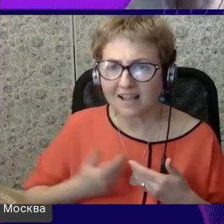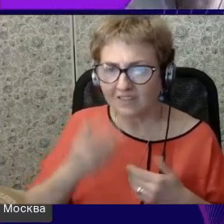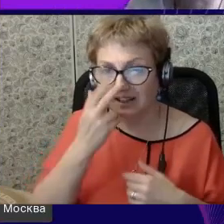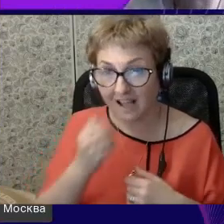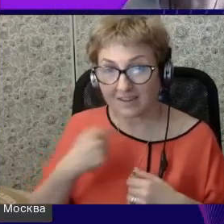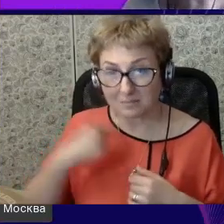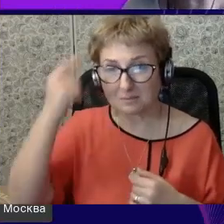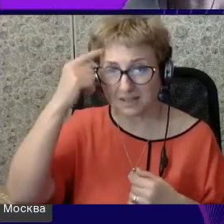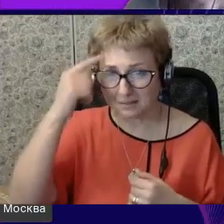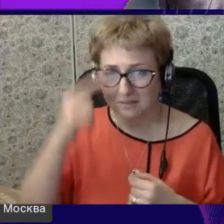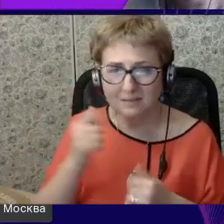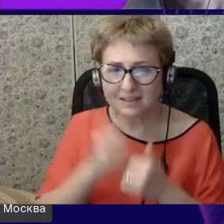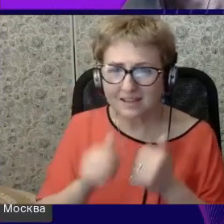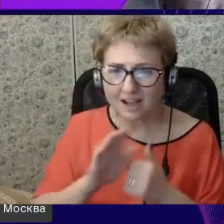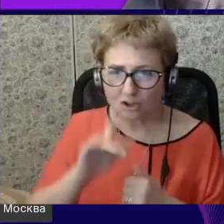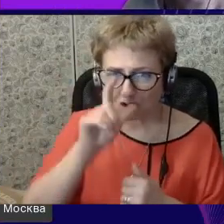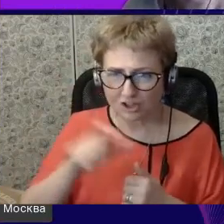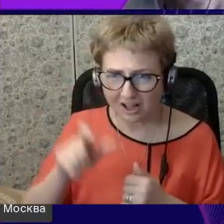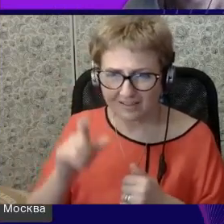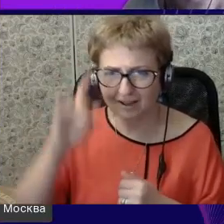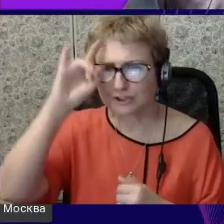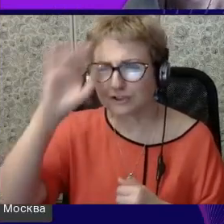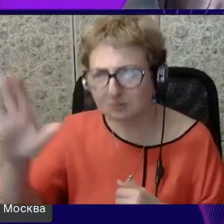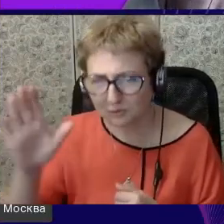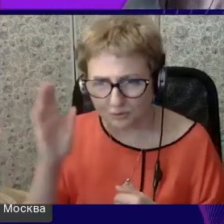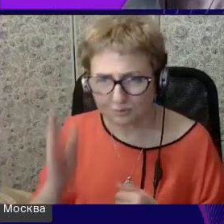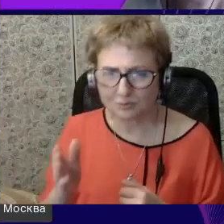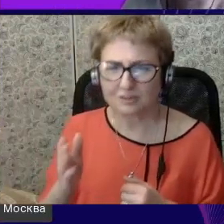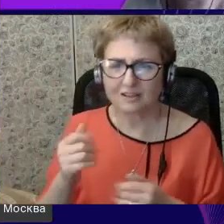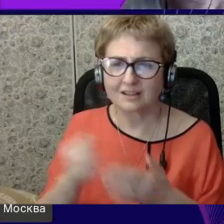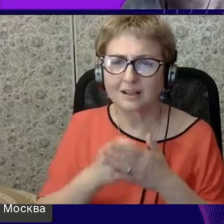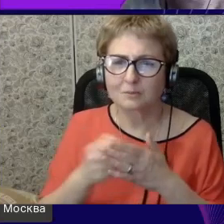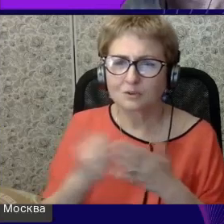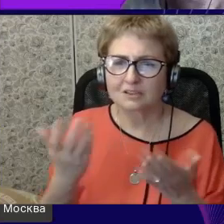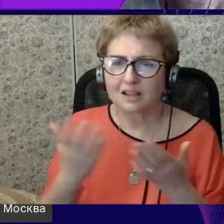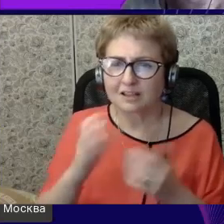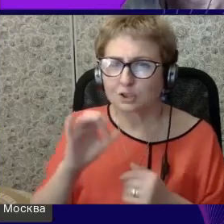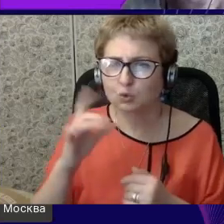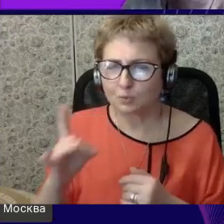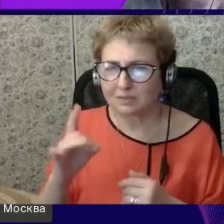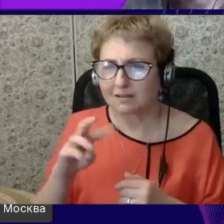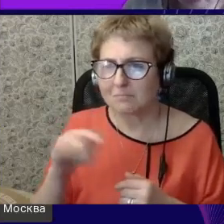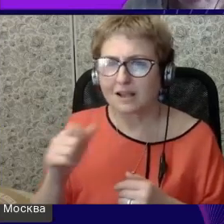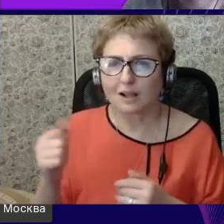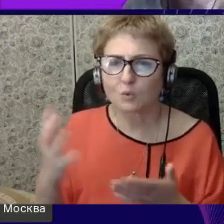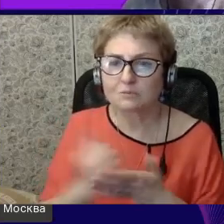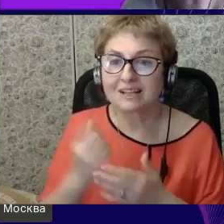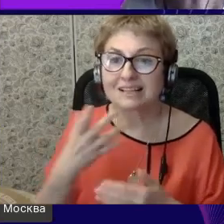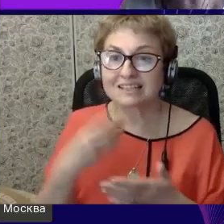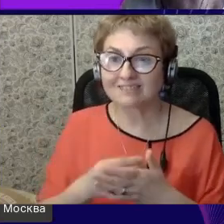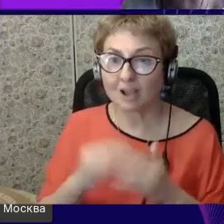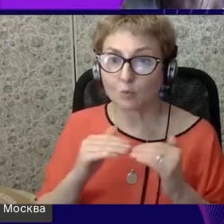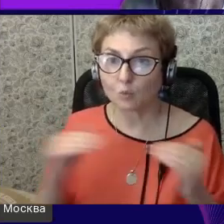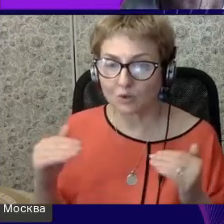перечня выполняемых двигательных действий и социально-бытовых навыков. Вот, мы понимаем, что далеко не каждый человек станет чемпионом,